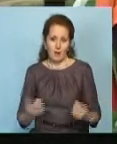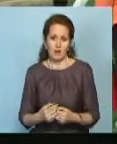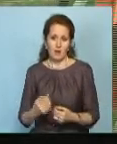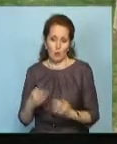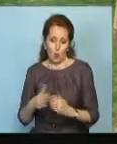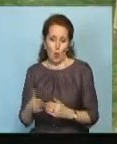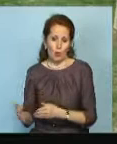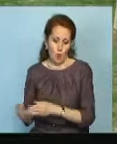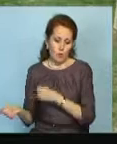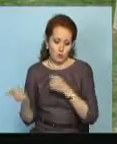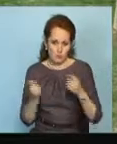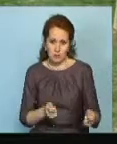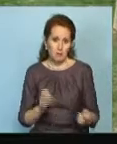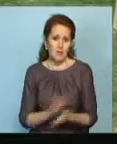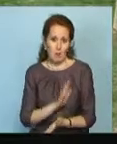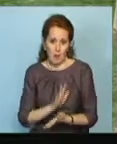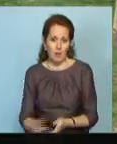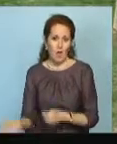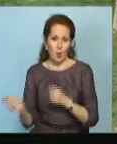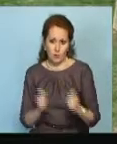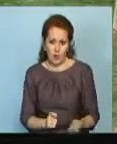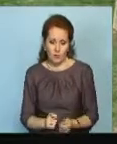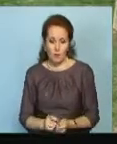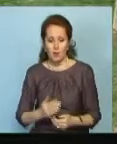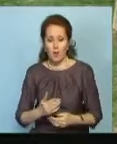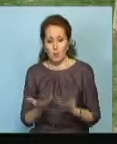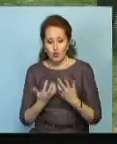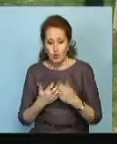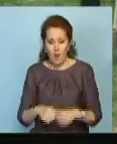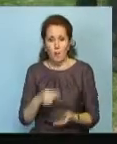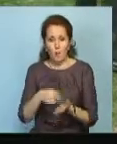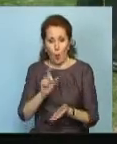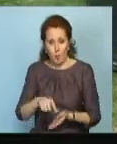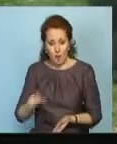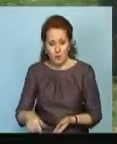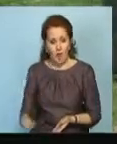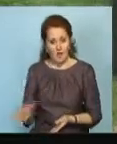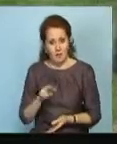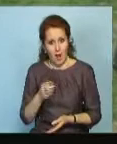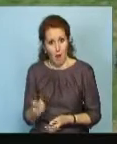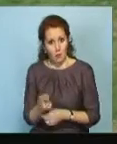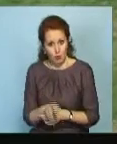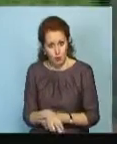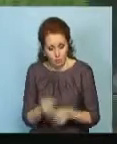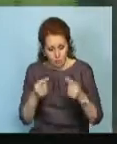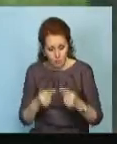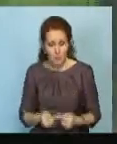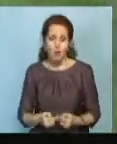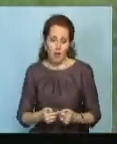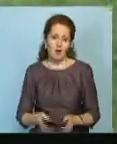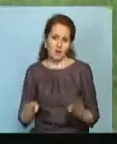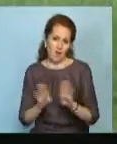дома. И бесплатная доставочка. Подсчитав покупателей, все ли пришли, Светлана сворачивает торговлю. До конца рабочего дня ей